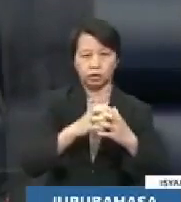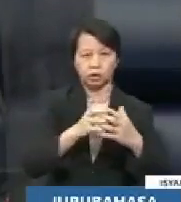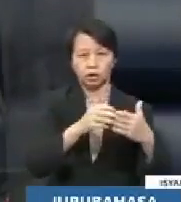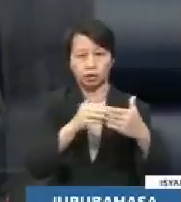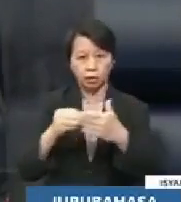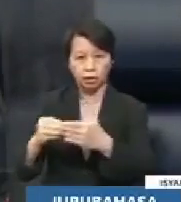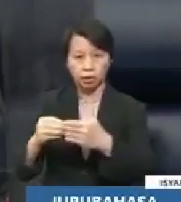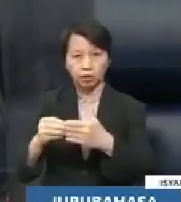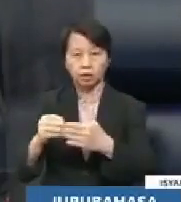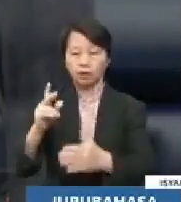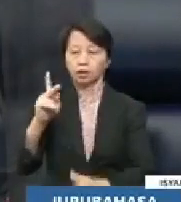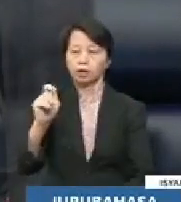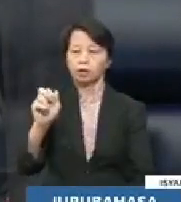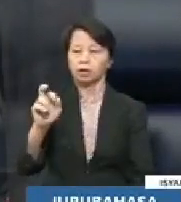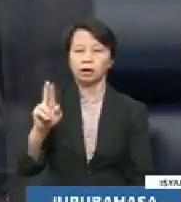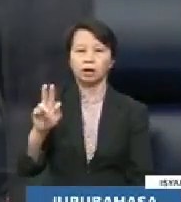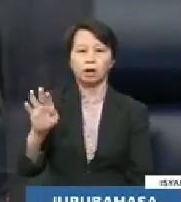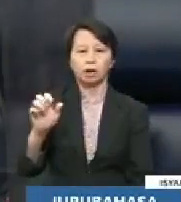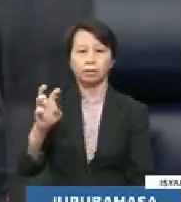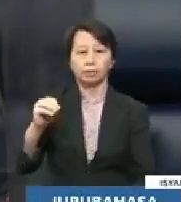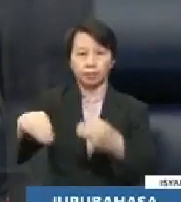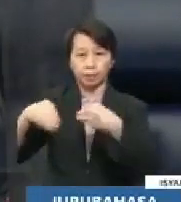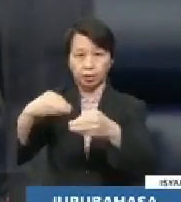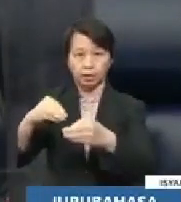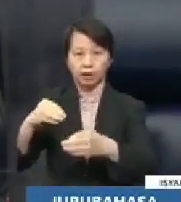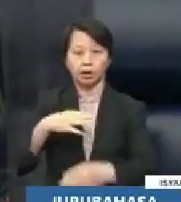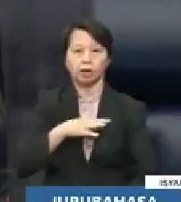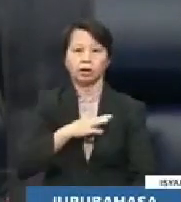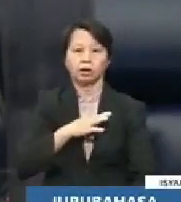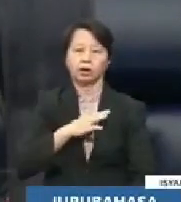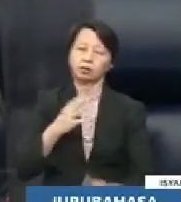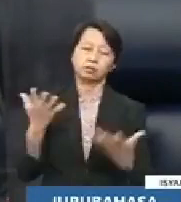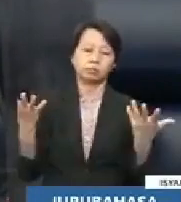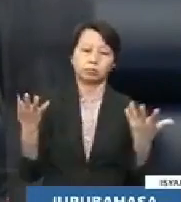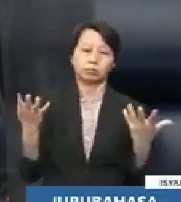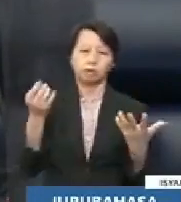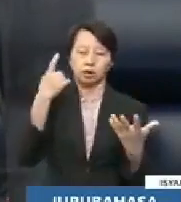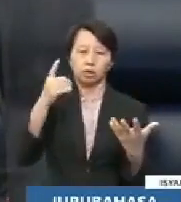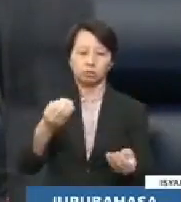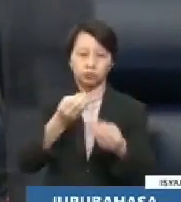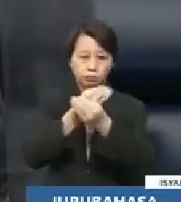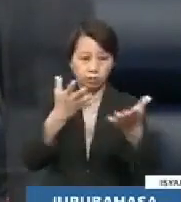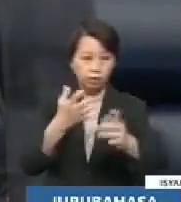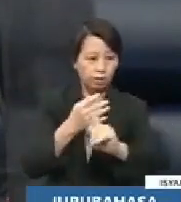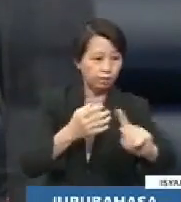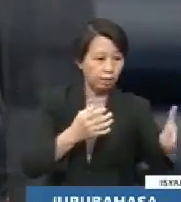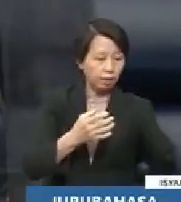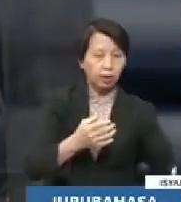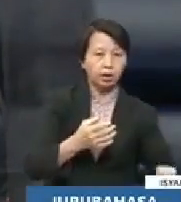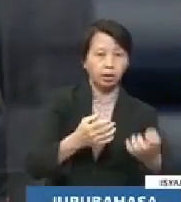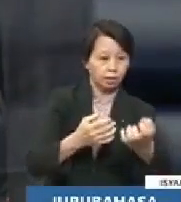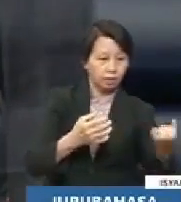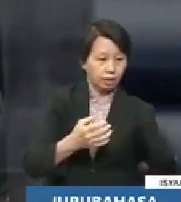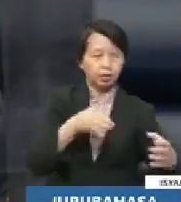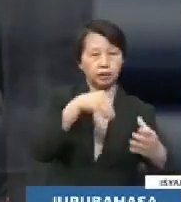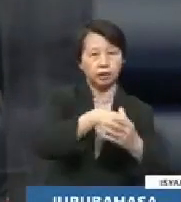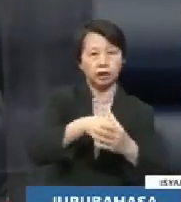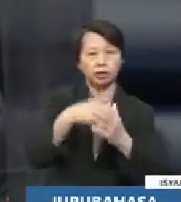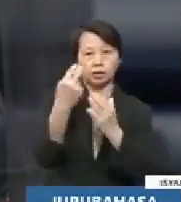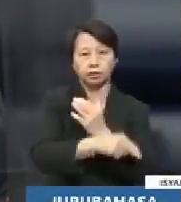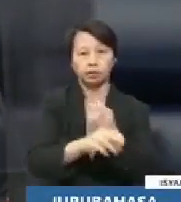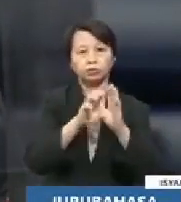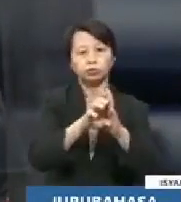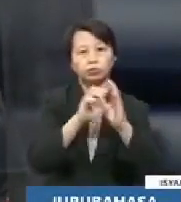pasaran kabel secara sukarela atau blender Ika bermakeup wcm Sebagai panduan umum kepada mana-mana NTT dalam negara